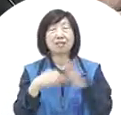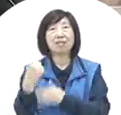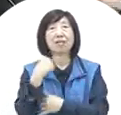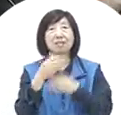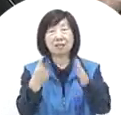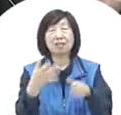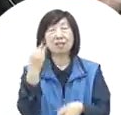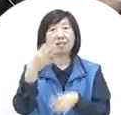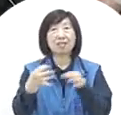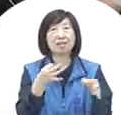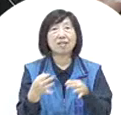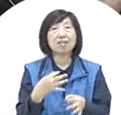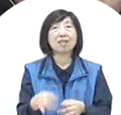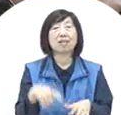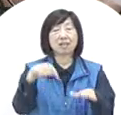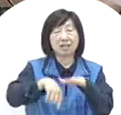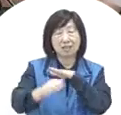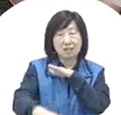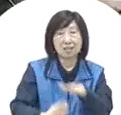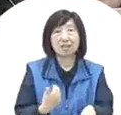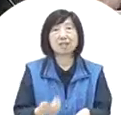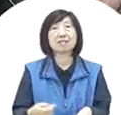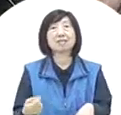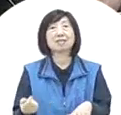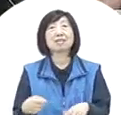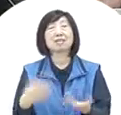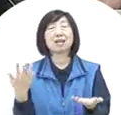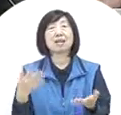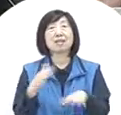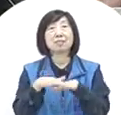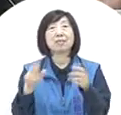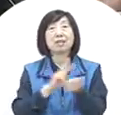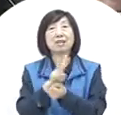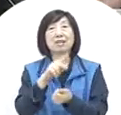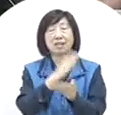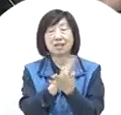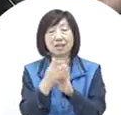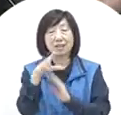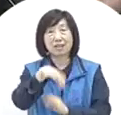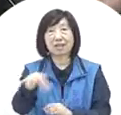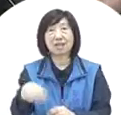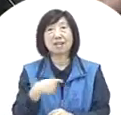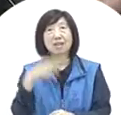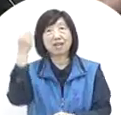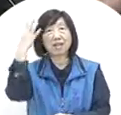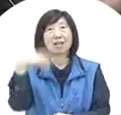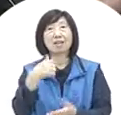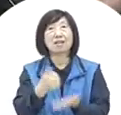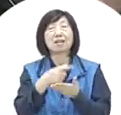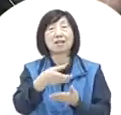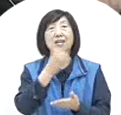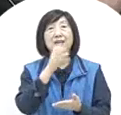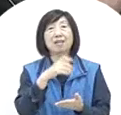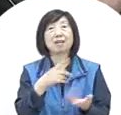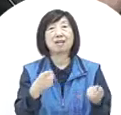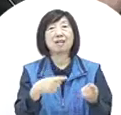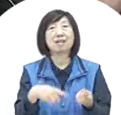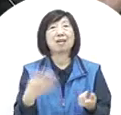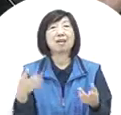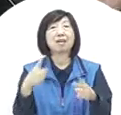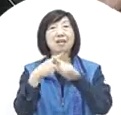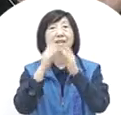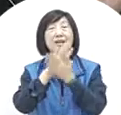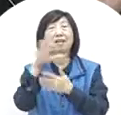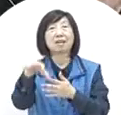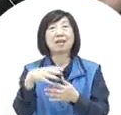深坑石碇平林乌来。好的哈，市长，我刚才有请您喝茶哈啊，我忘记请这个秘书处长，还有我们农业局长和城乡